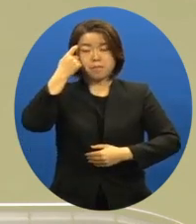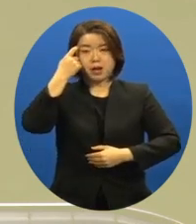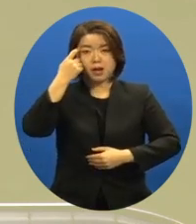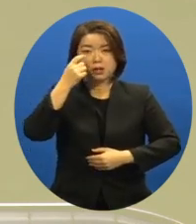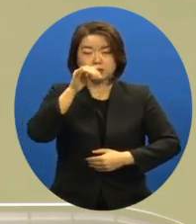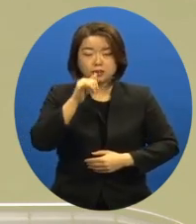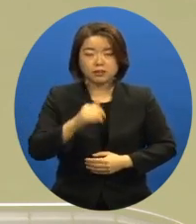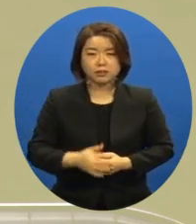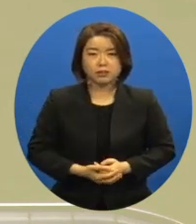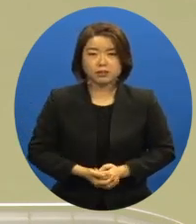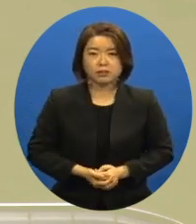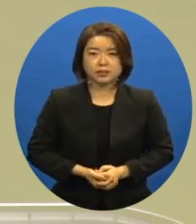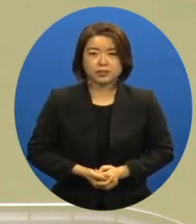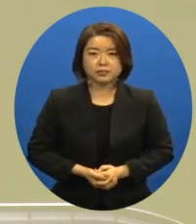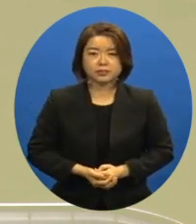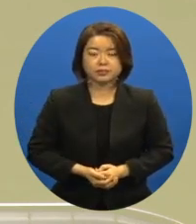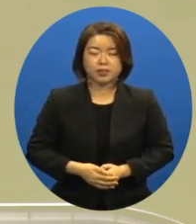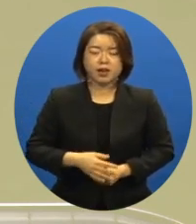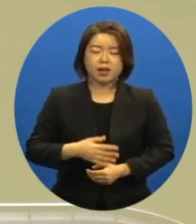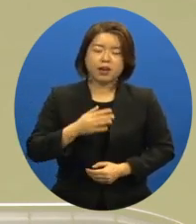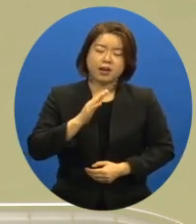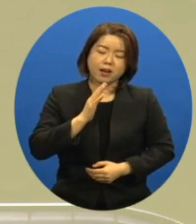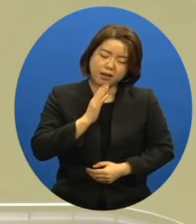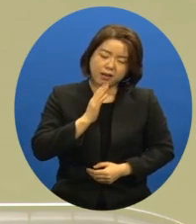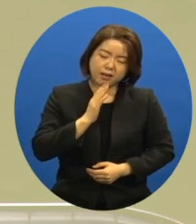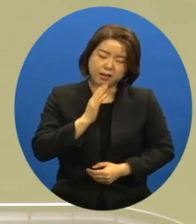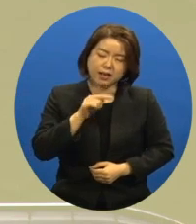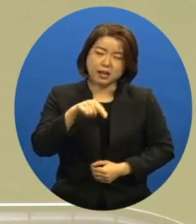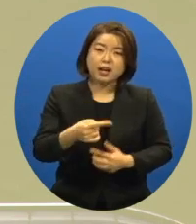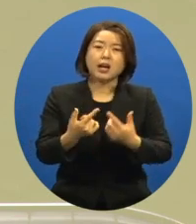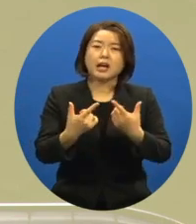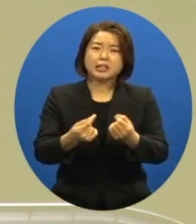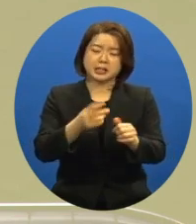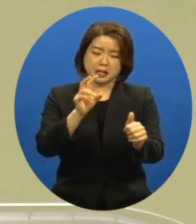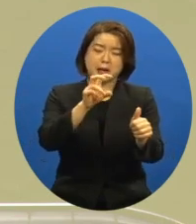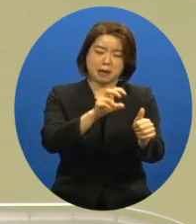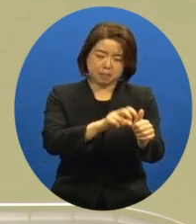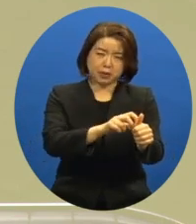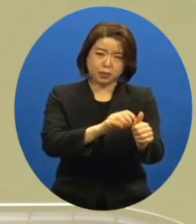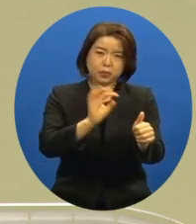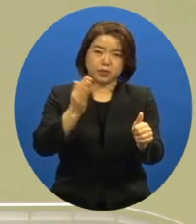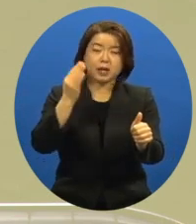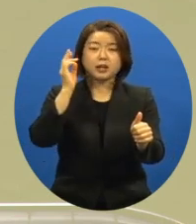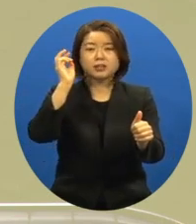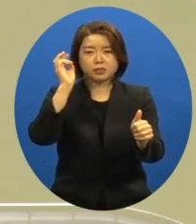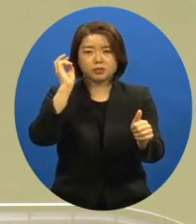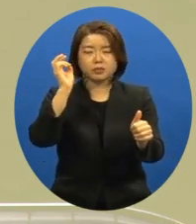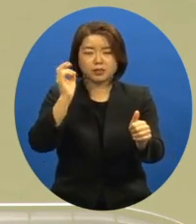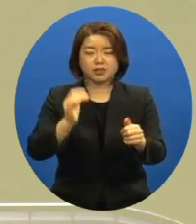생각이 났답니다. 야, 그렇구나. 이렇게 배교를 하게 되는 거구나.